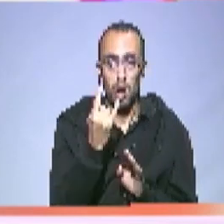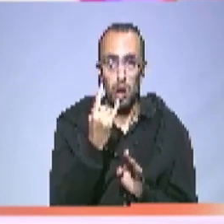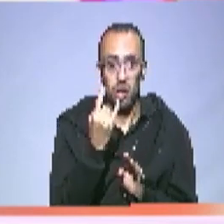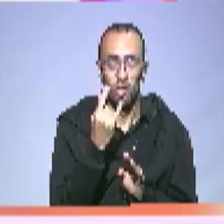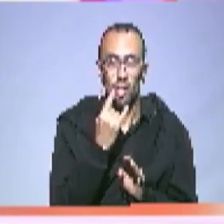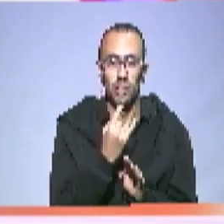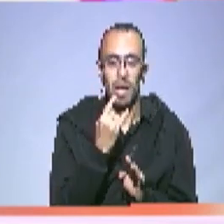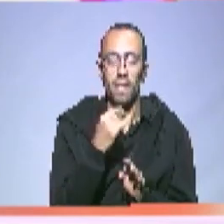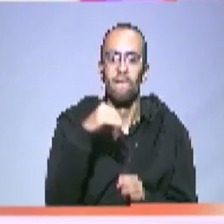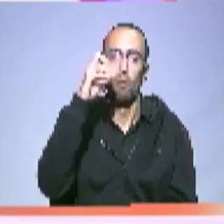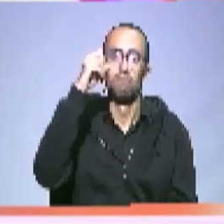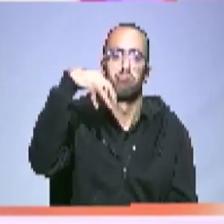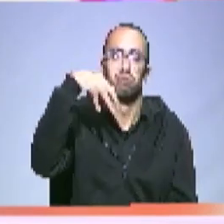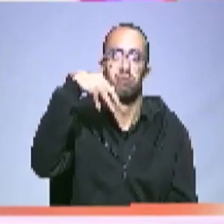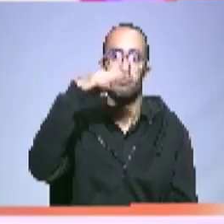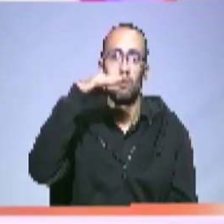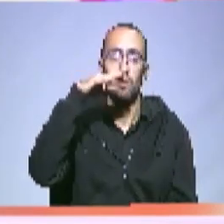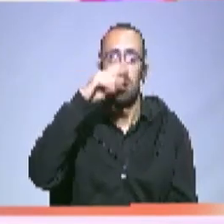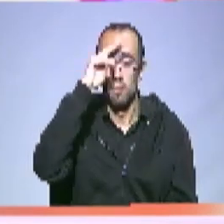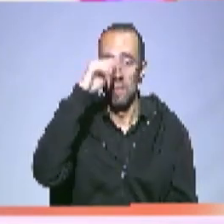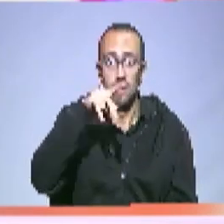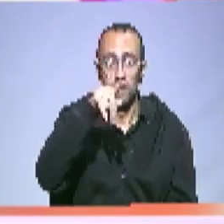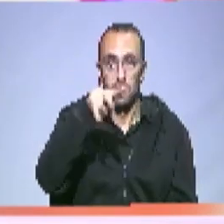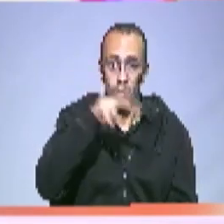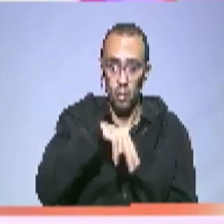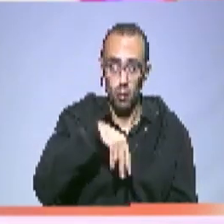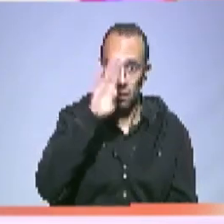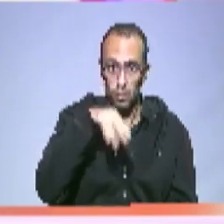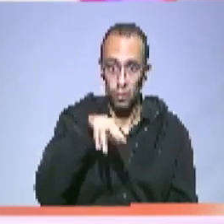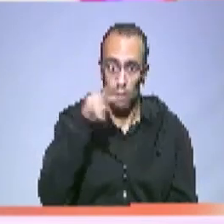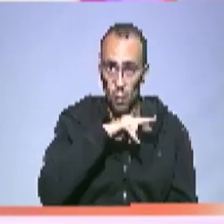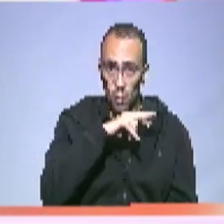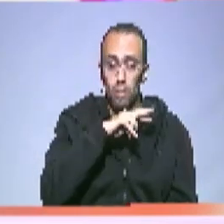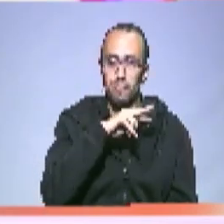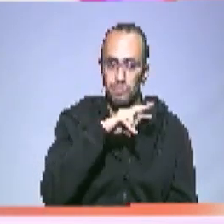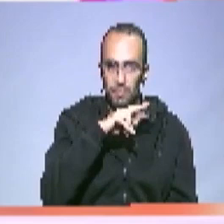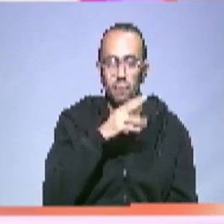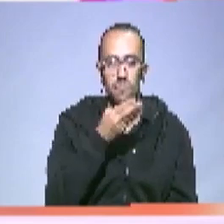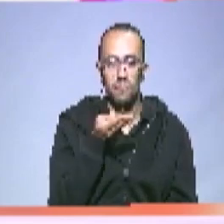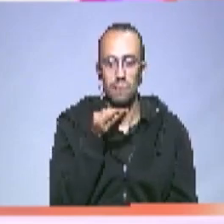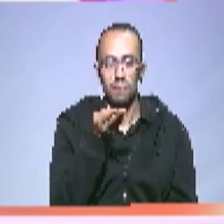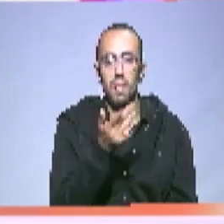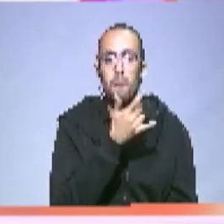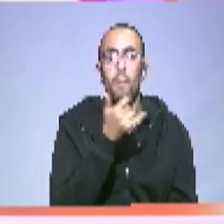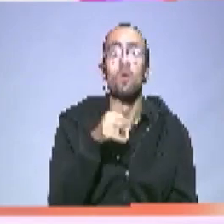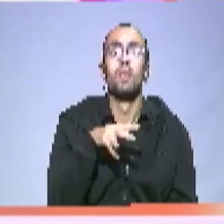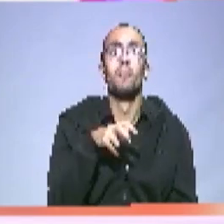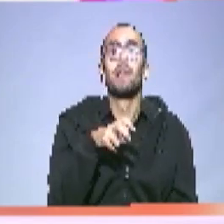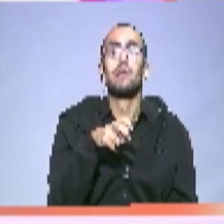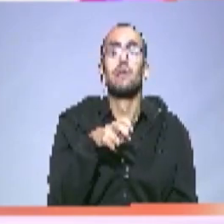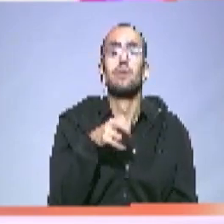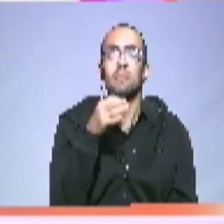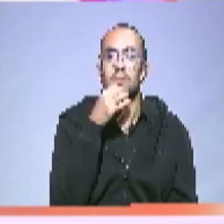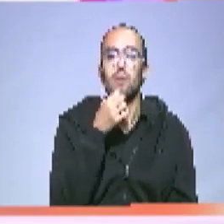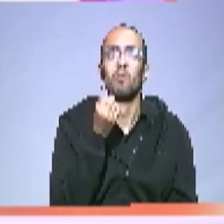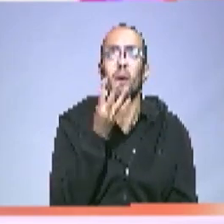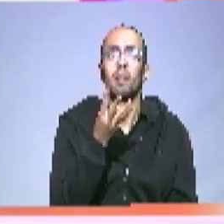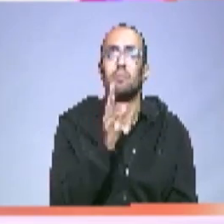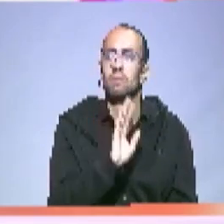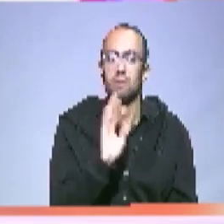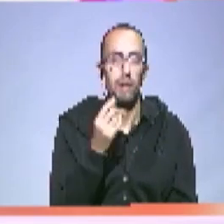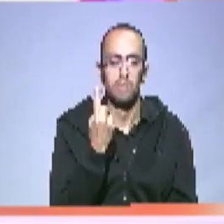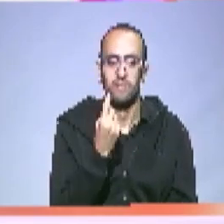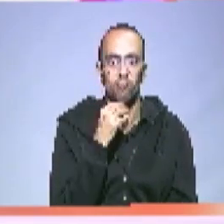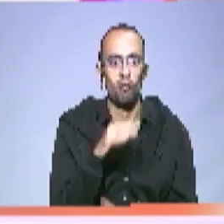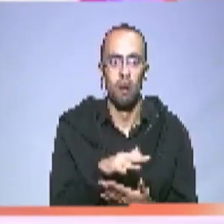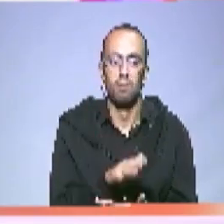عليها من فوق. لو انت عندك تحت وفوق خليها تشتغل على درجة حرارة 180 لمدة 45 دقيقة مش